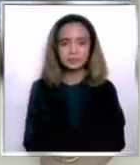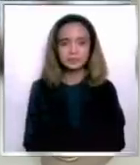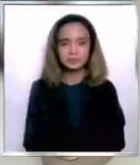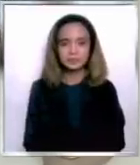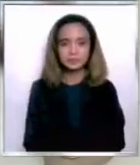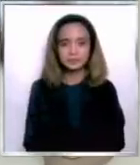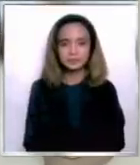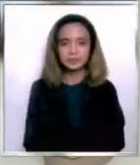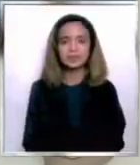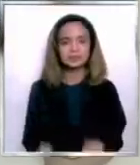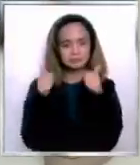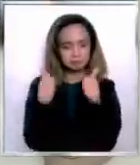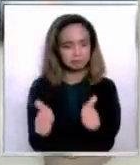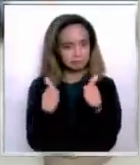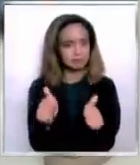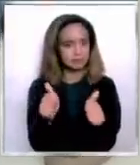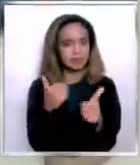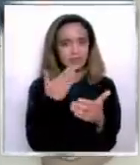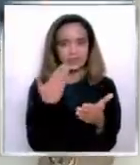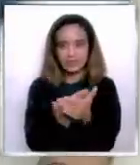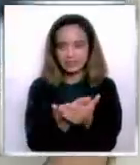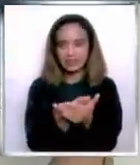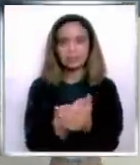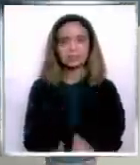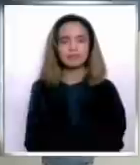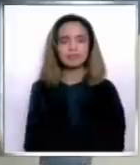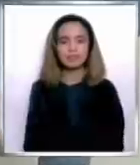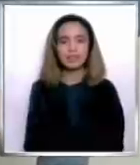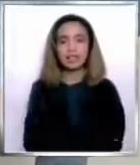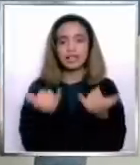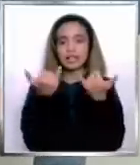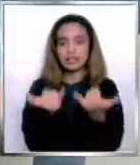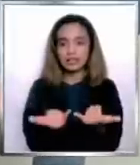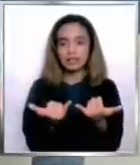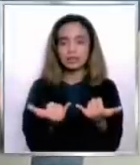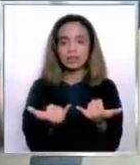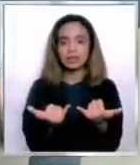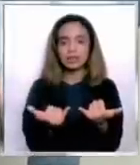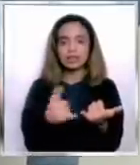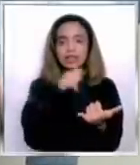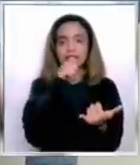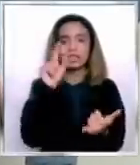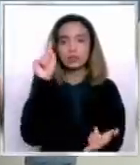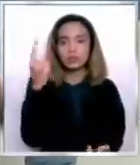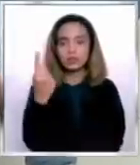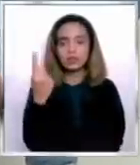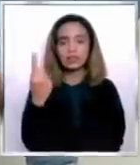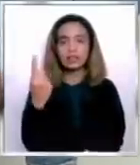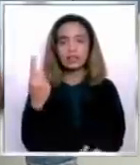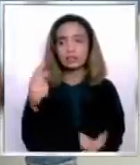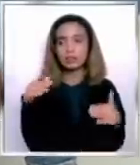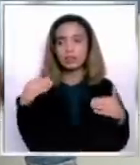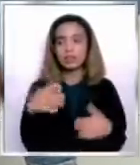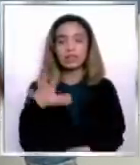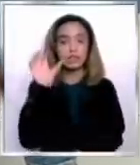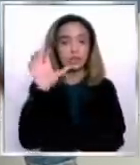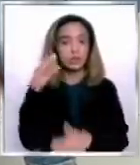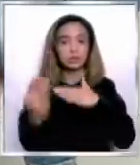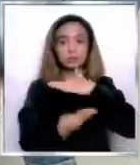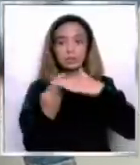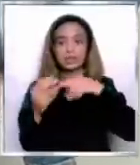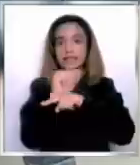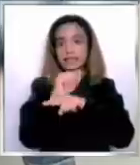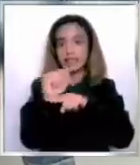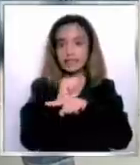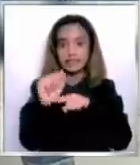Very good, Abdul. Ngayon, bukod naman sa mga asong may basic trainings, eh meron din tayo